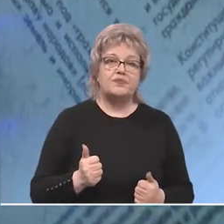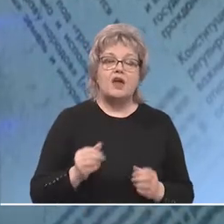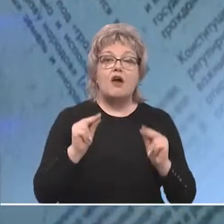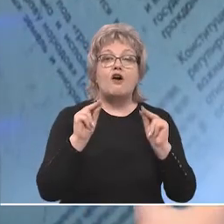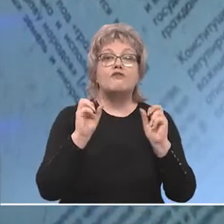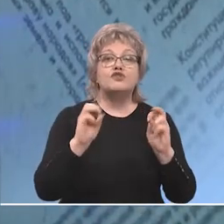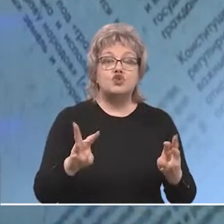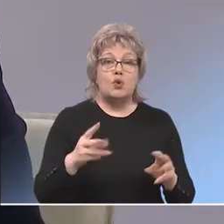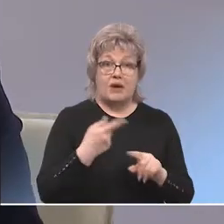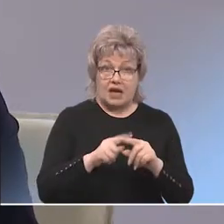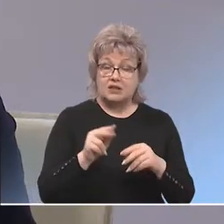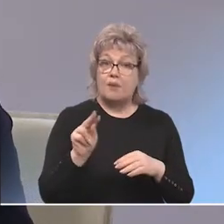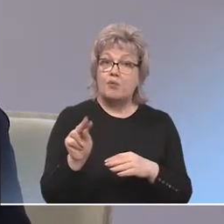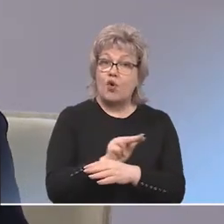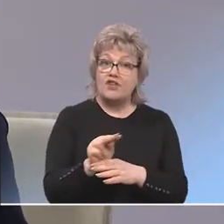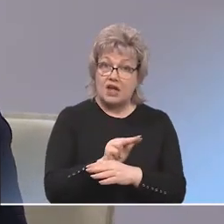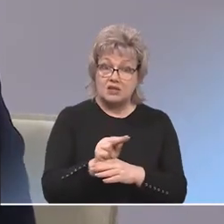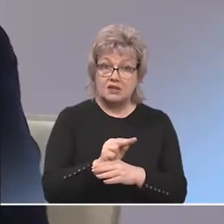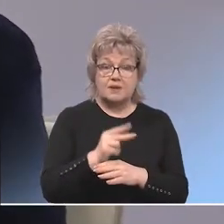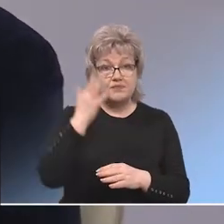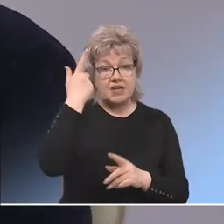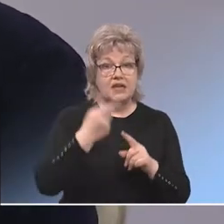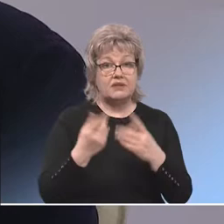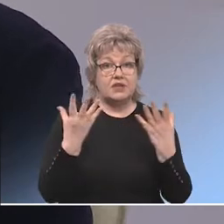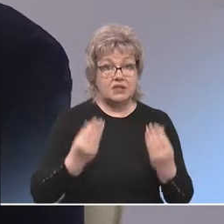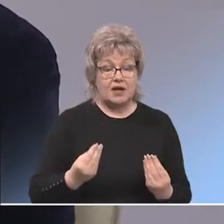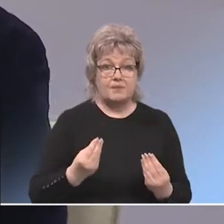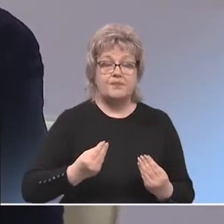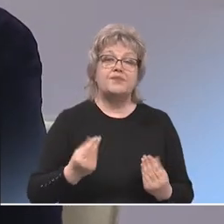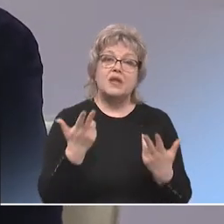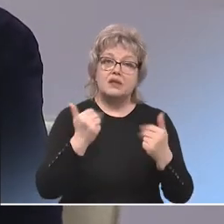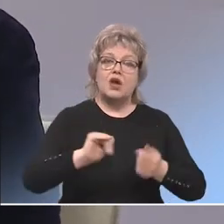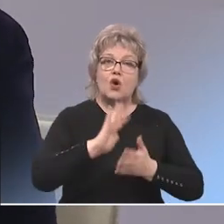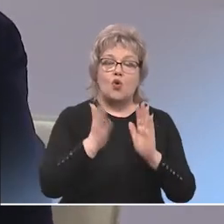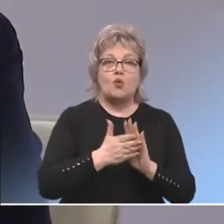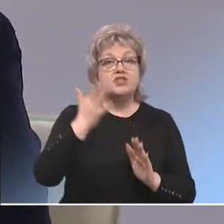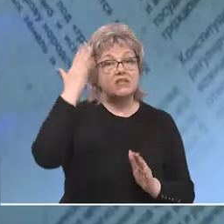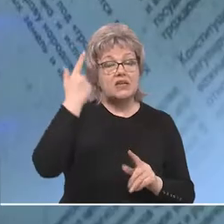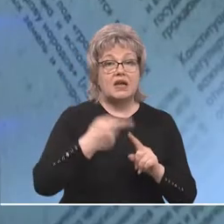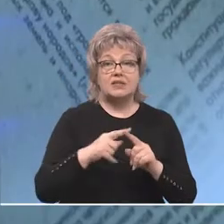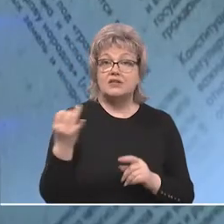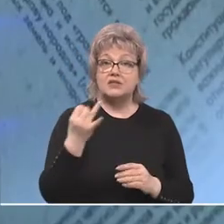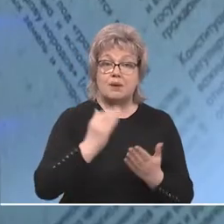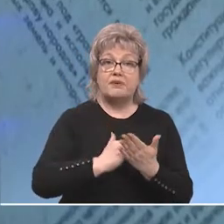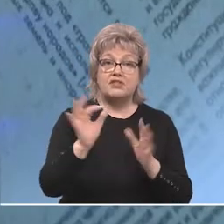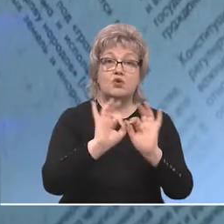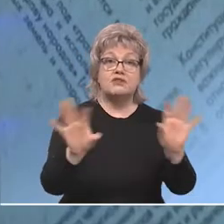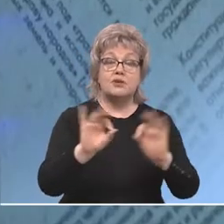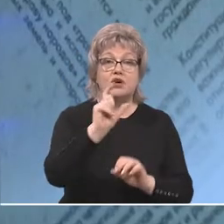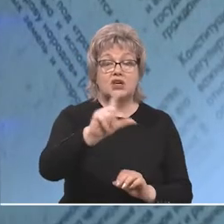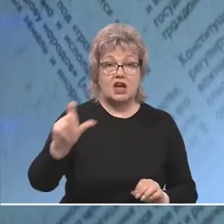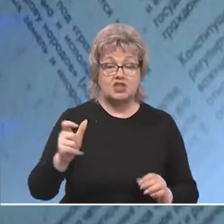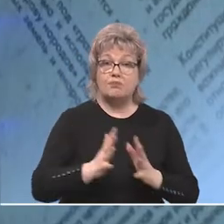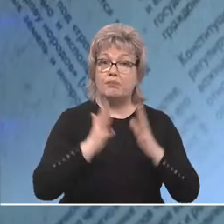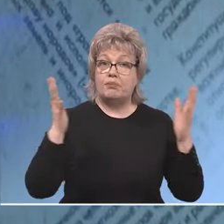В чем основная цель? Это профилактика, основная цель вот этого дня? Да, общая цель данной инициативы – это повысить осведомленность граждан о